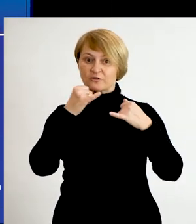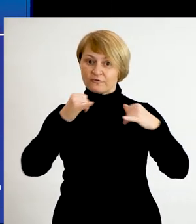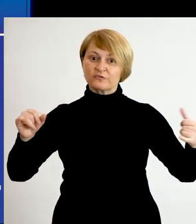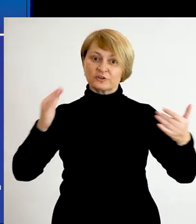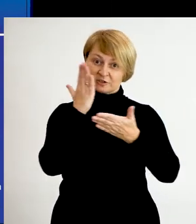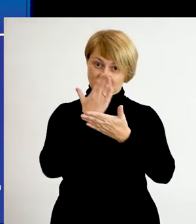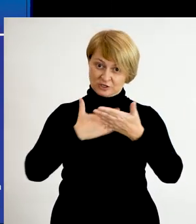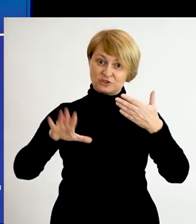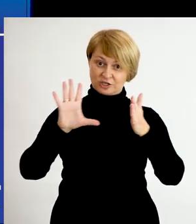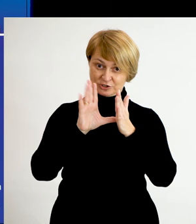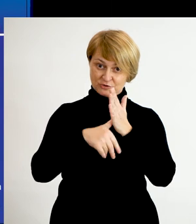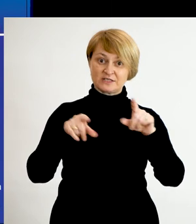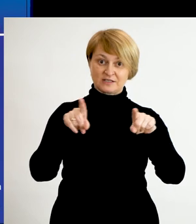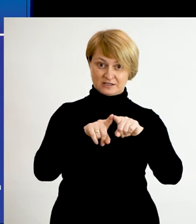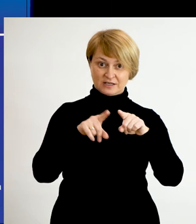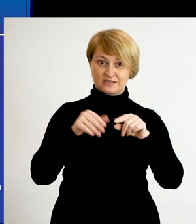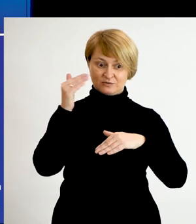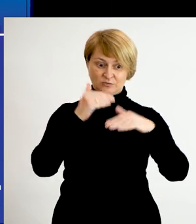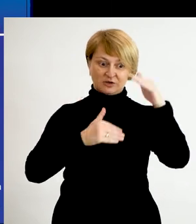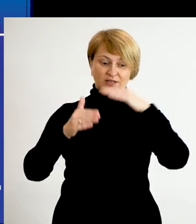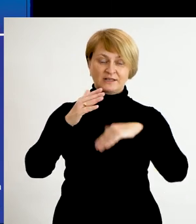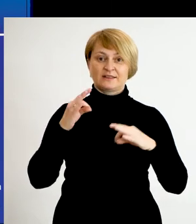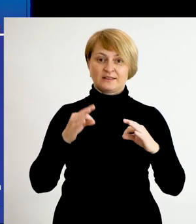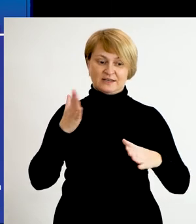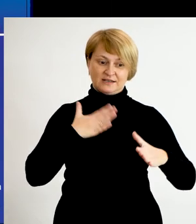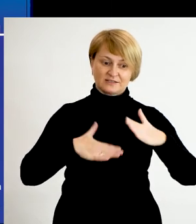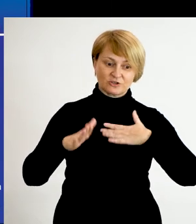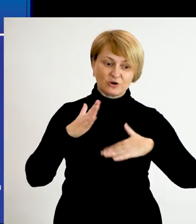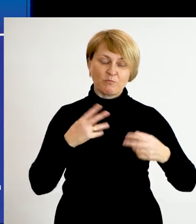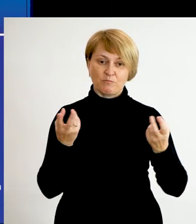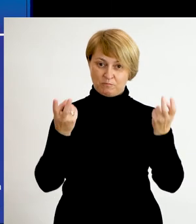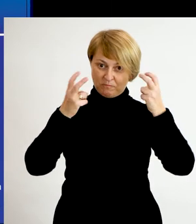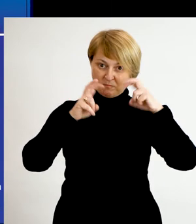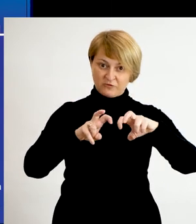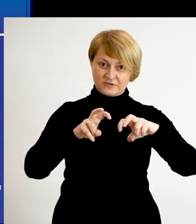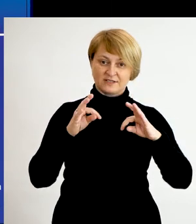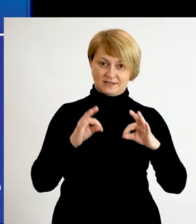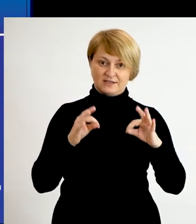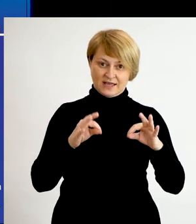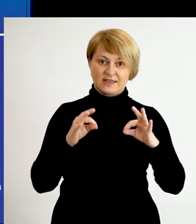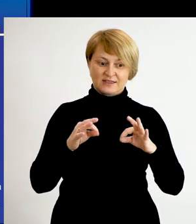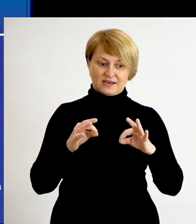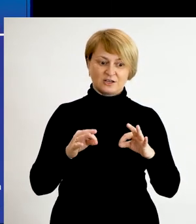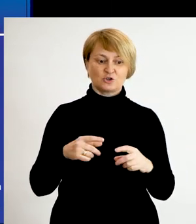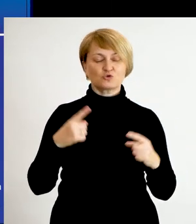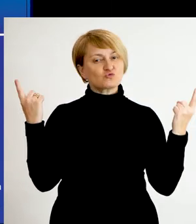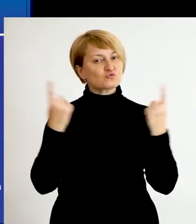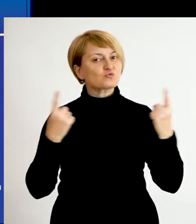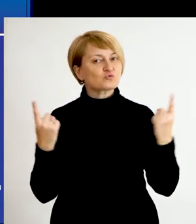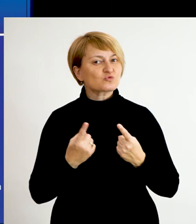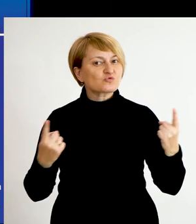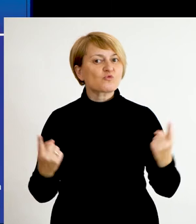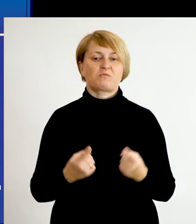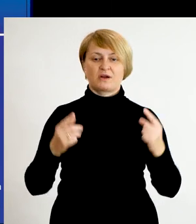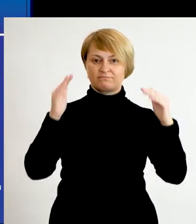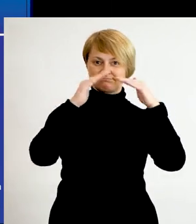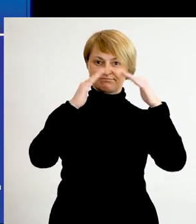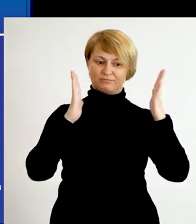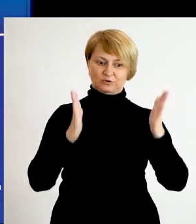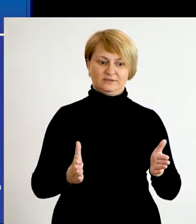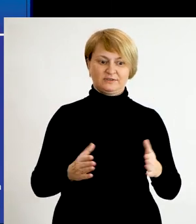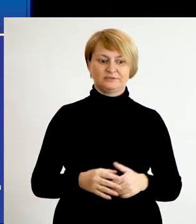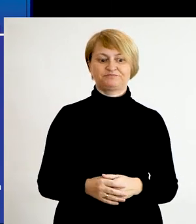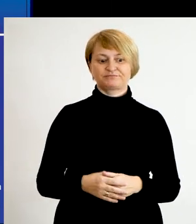innej dzielnicy miasta również taki obiekt nie powstaje. Natomiast cieszymy się bardzo z tego, jak powstają w tej chwili, bo to jest naprawdę ekstra klasa, jeżeli chodzi o takie